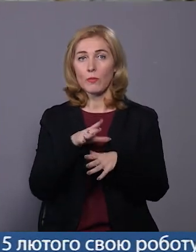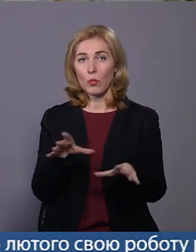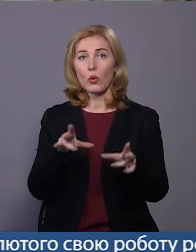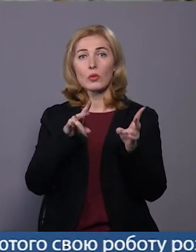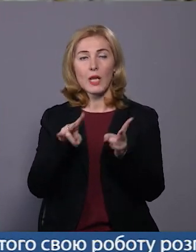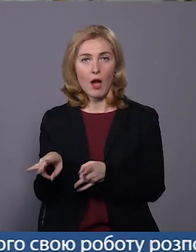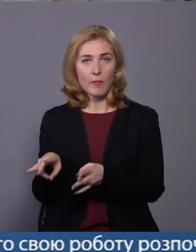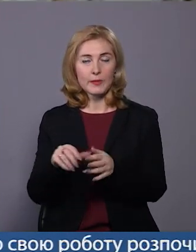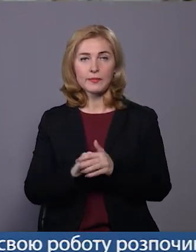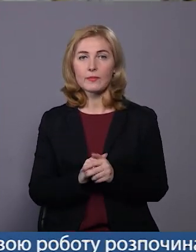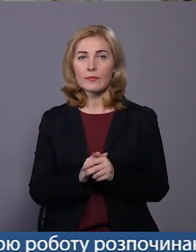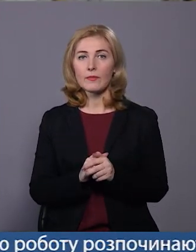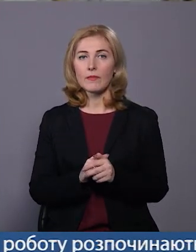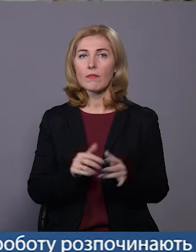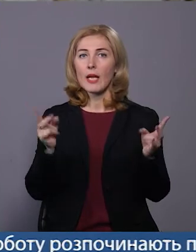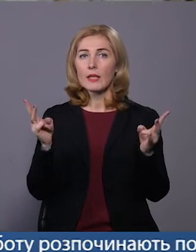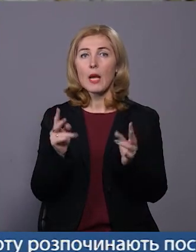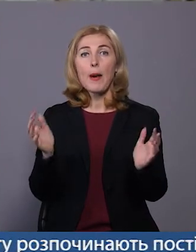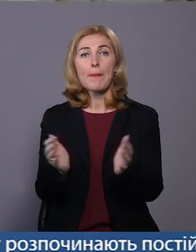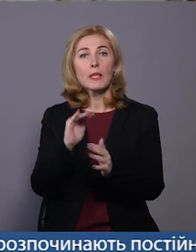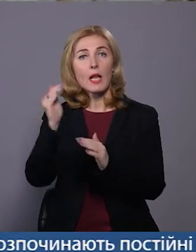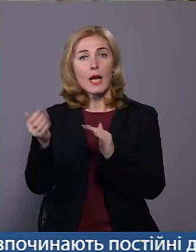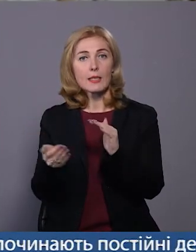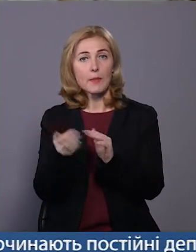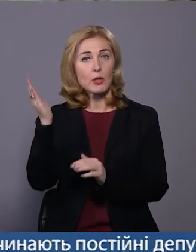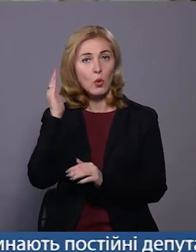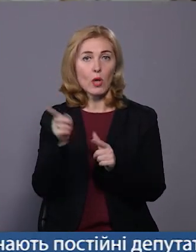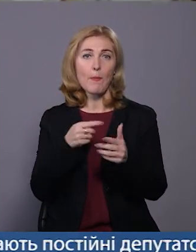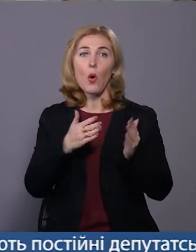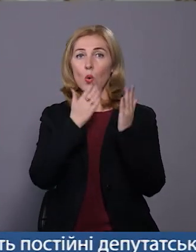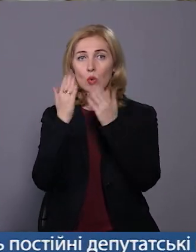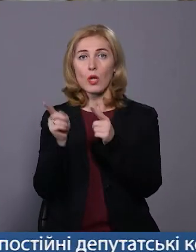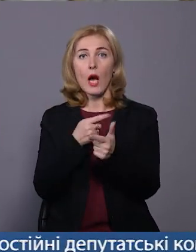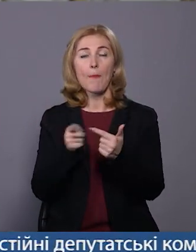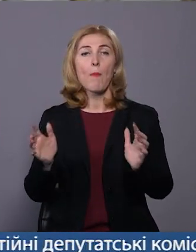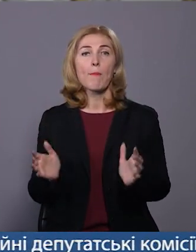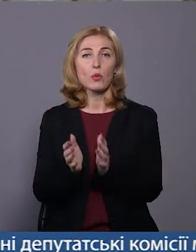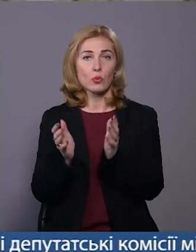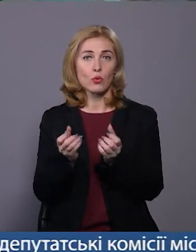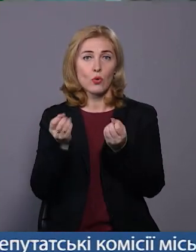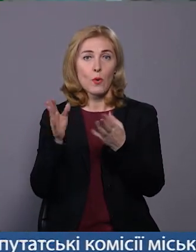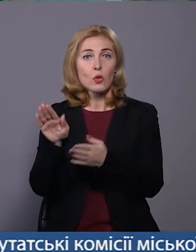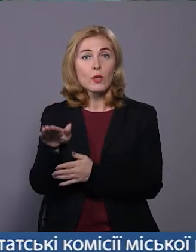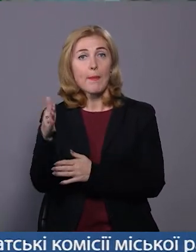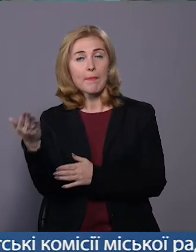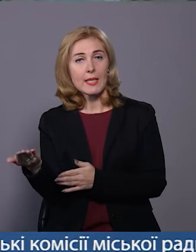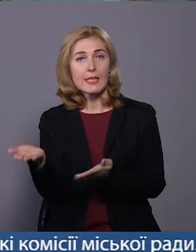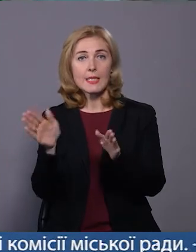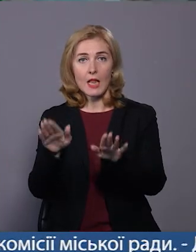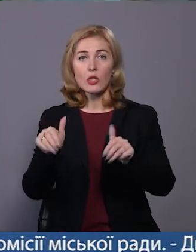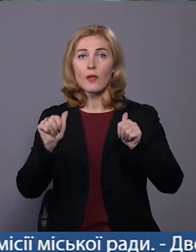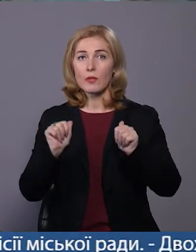травми. Це треба підкласти щось під голову, або рушник, або подушку, і просто покласти дитину на бік і залишити в